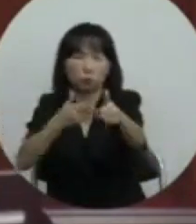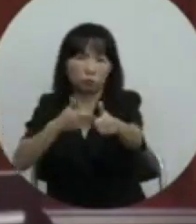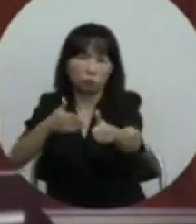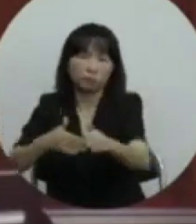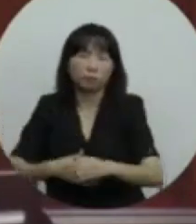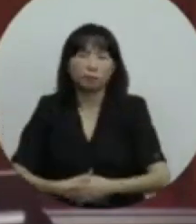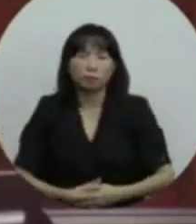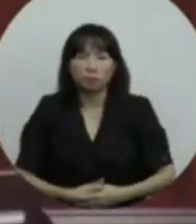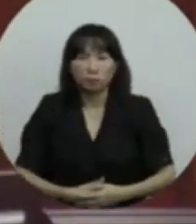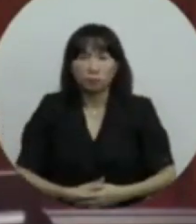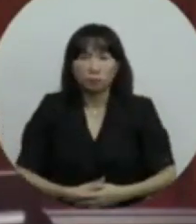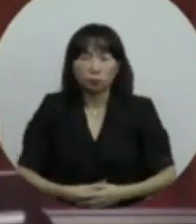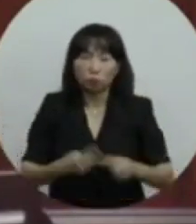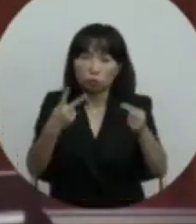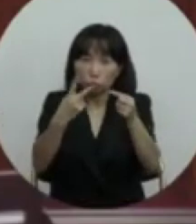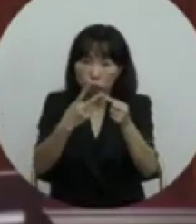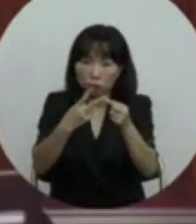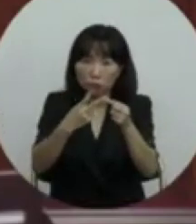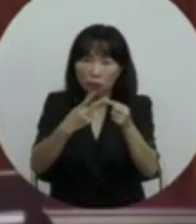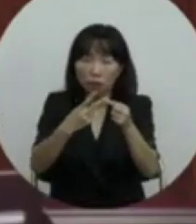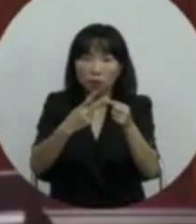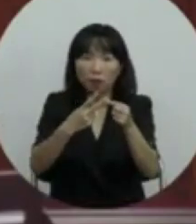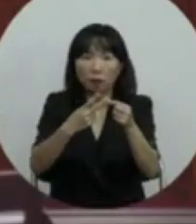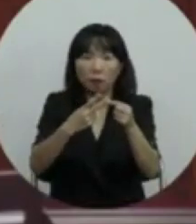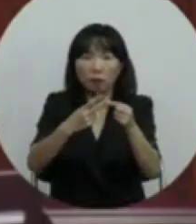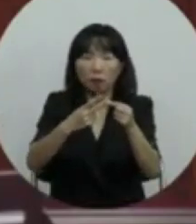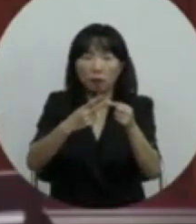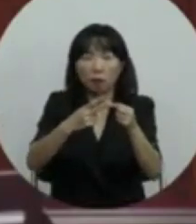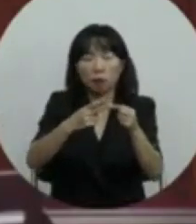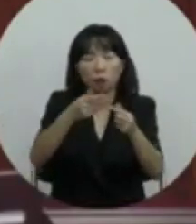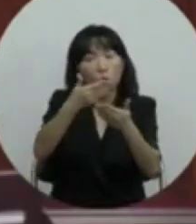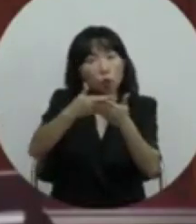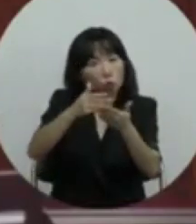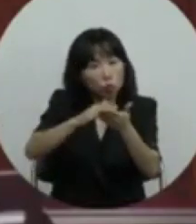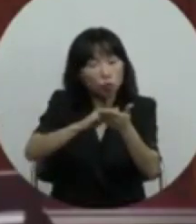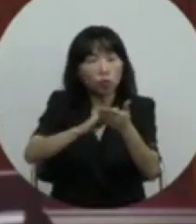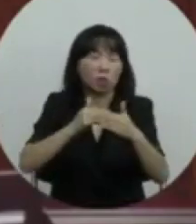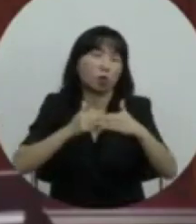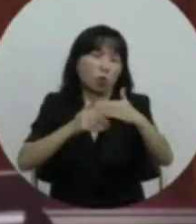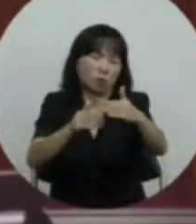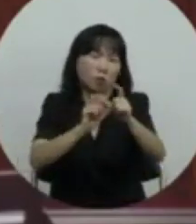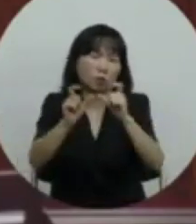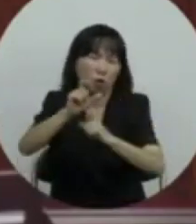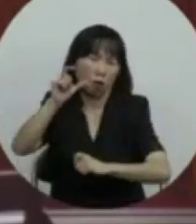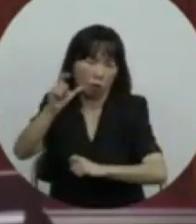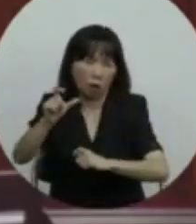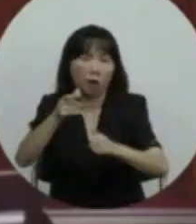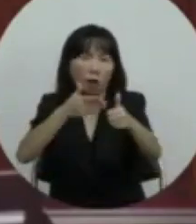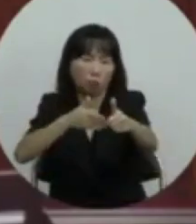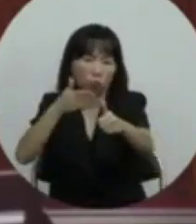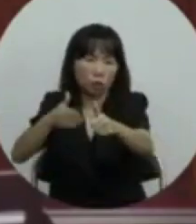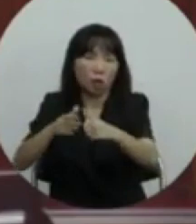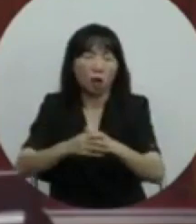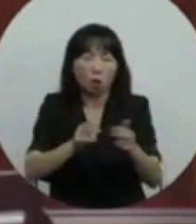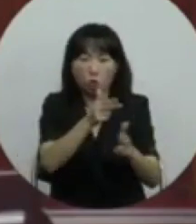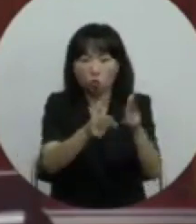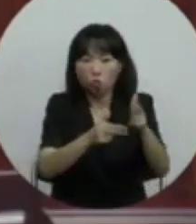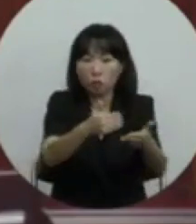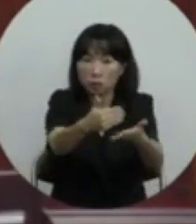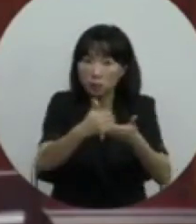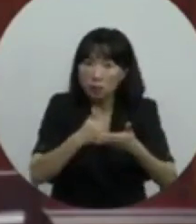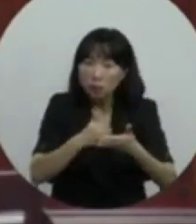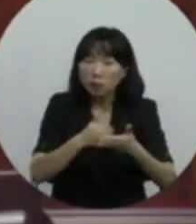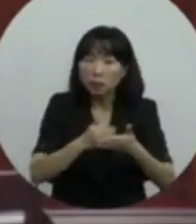바랍니다. 둘째, 수기 과정을 강화해 주시기 바랍니다. 주민이 제안하는 사업은